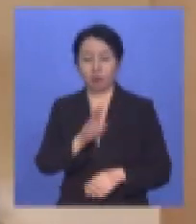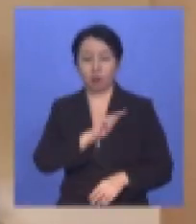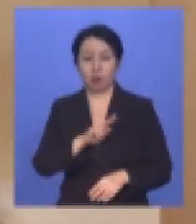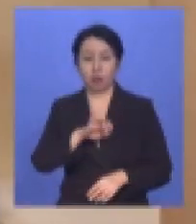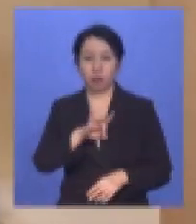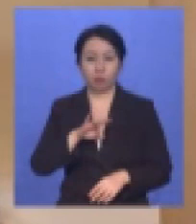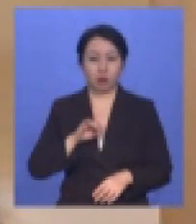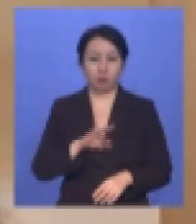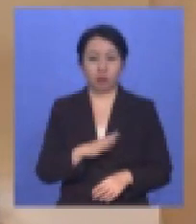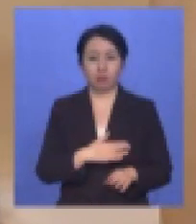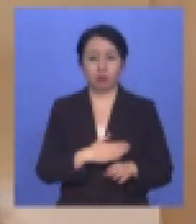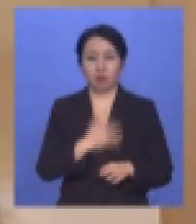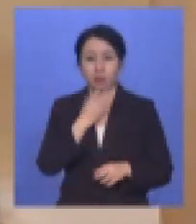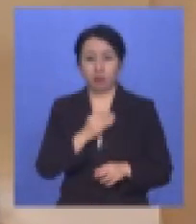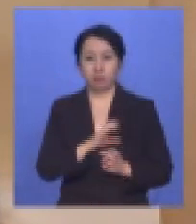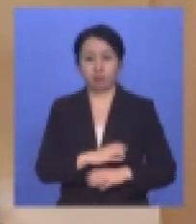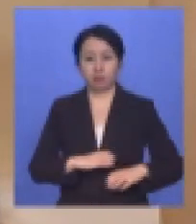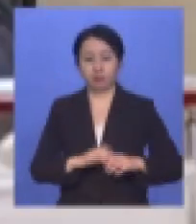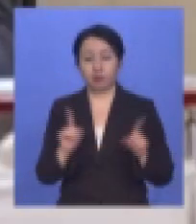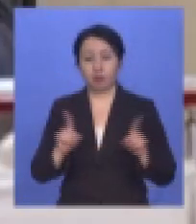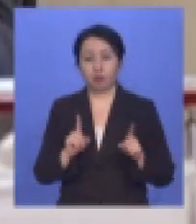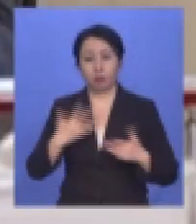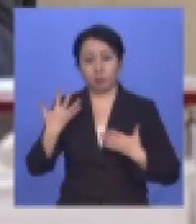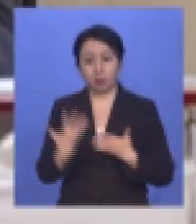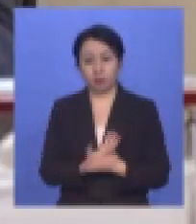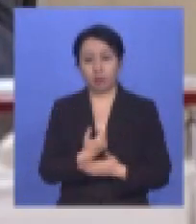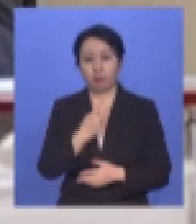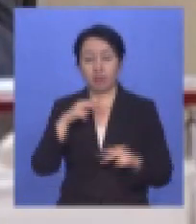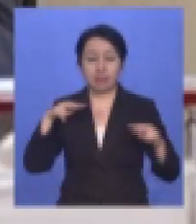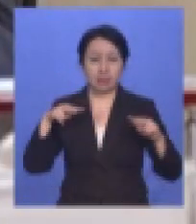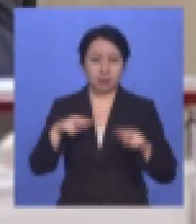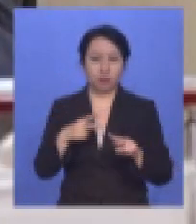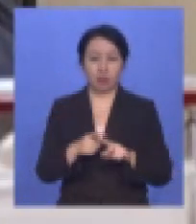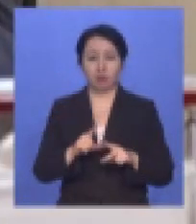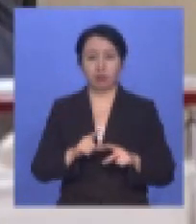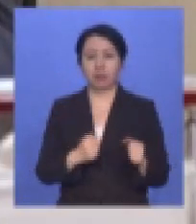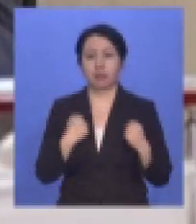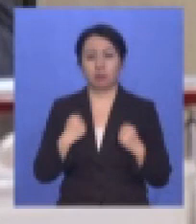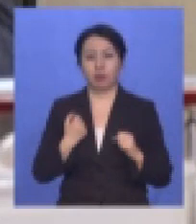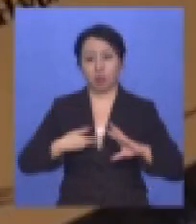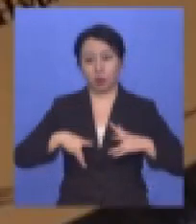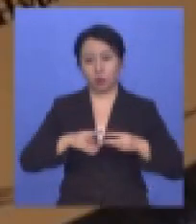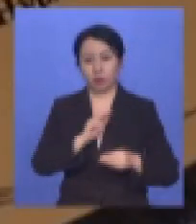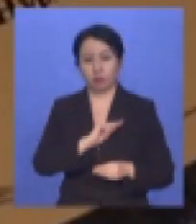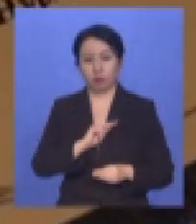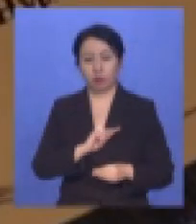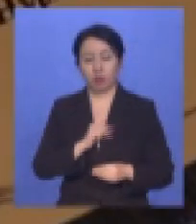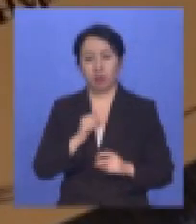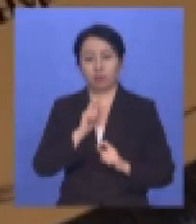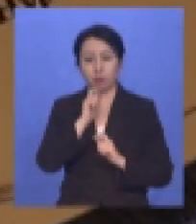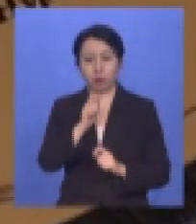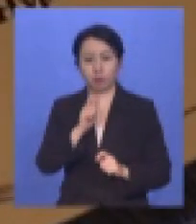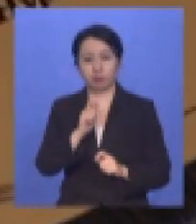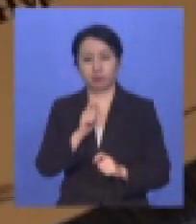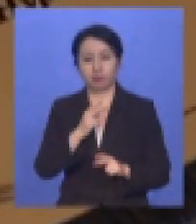Гауес Нурмухамбетов поделился с присутствующими, что ему повезло стать свидетелем этих выдающихся спортивных результатов региона. Аким вручил